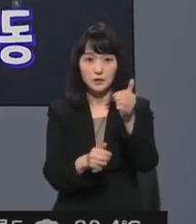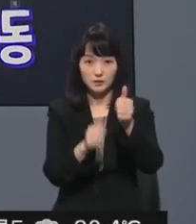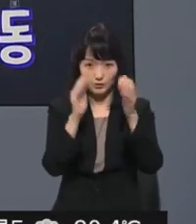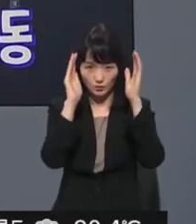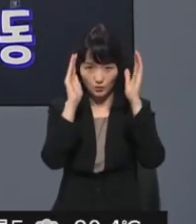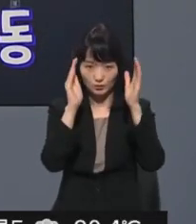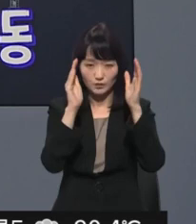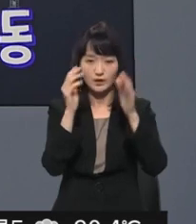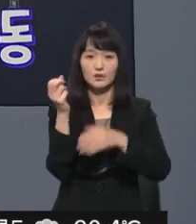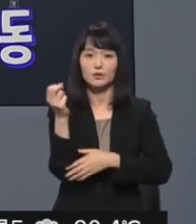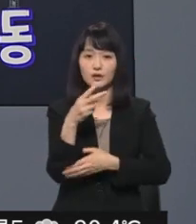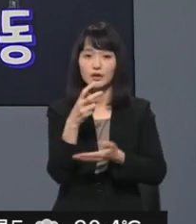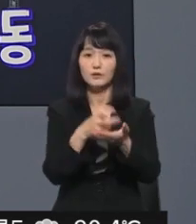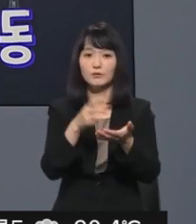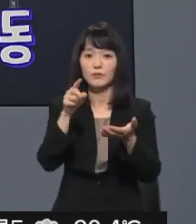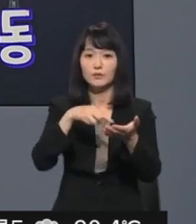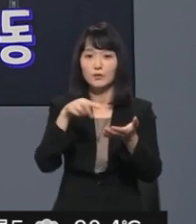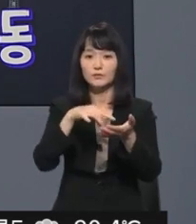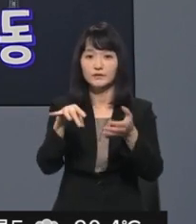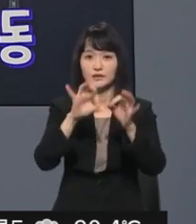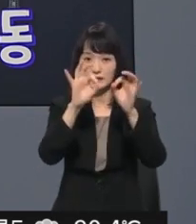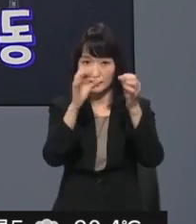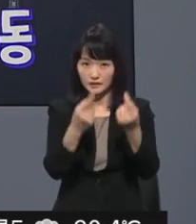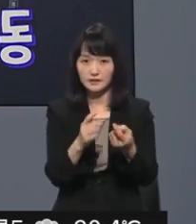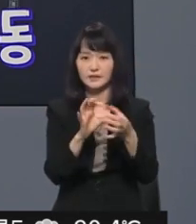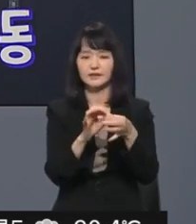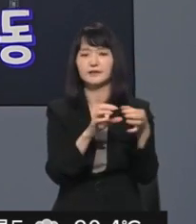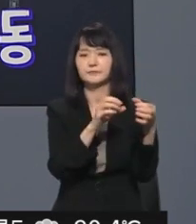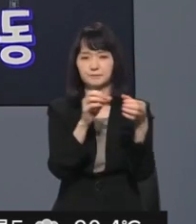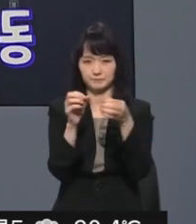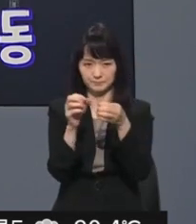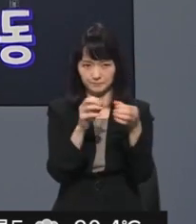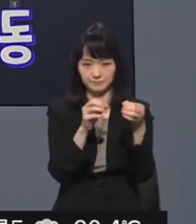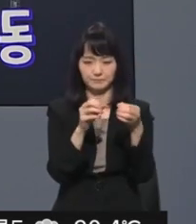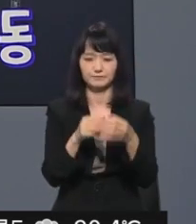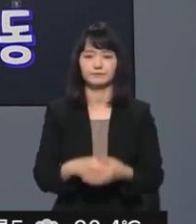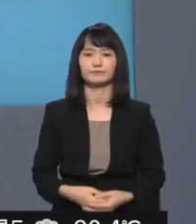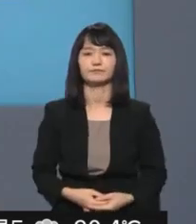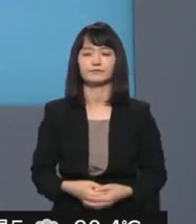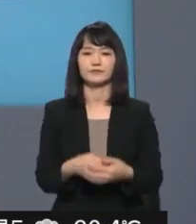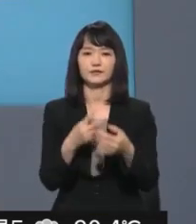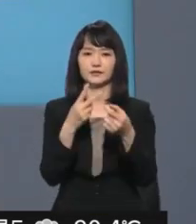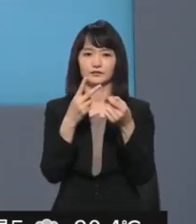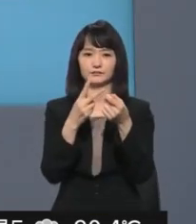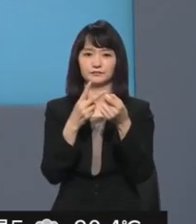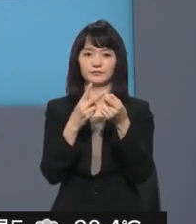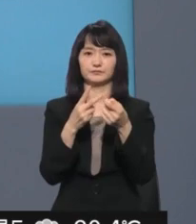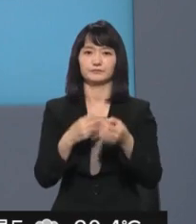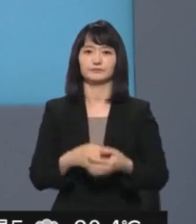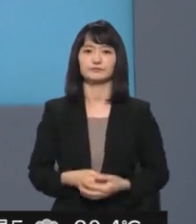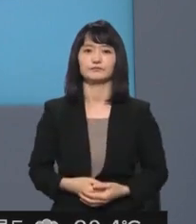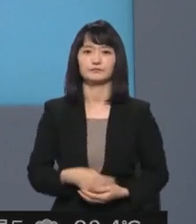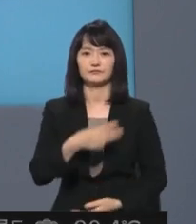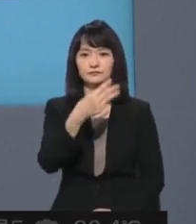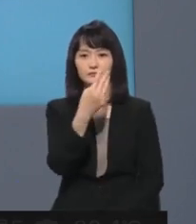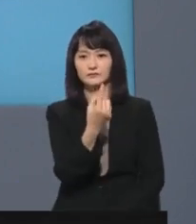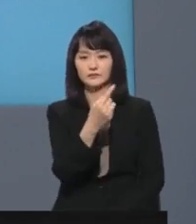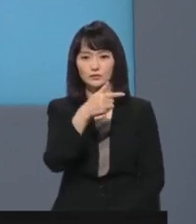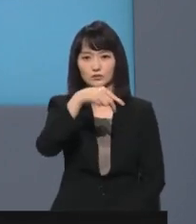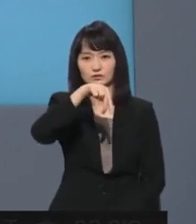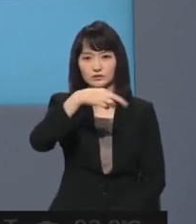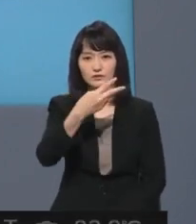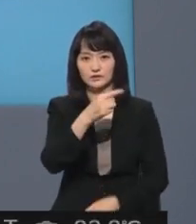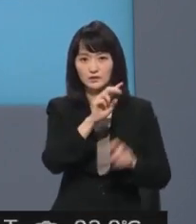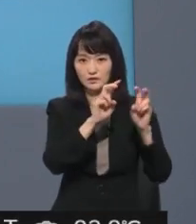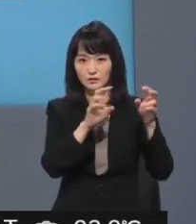법인세 인화지 게재한 이견을 나눈 것으로 끊어지고 있습니다 두번째 피기를 해봐야 론 스타 2 얻긴 윤